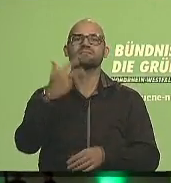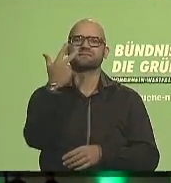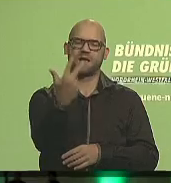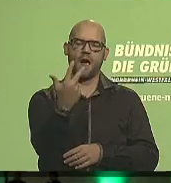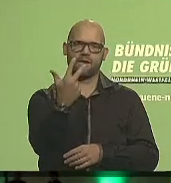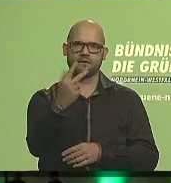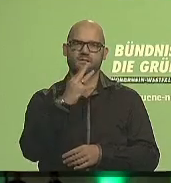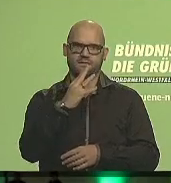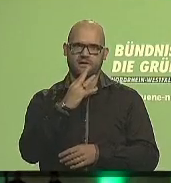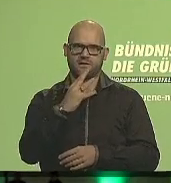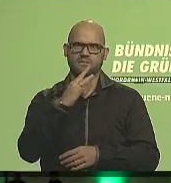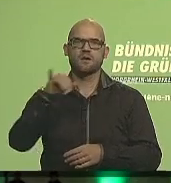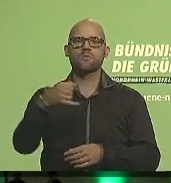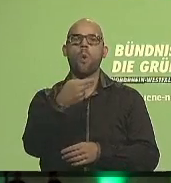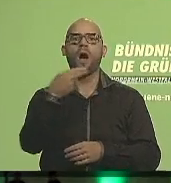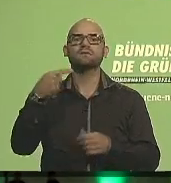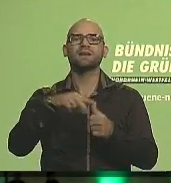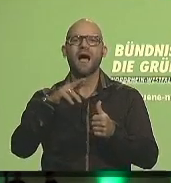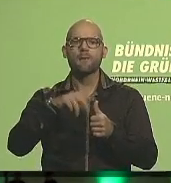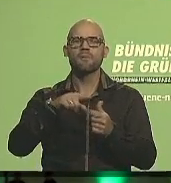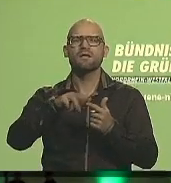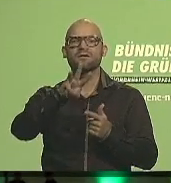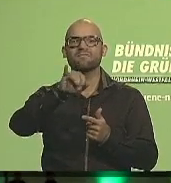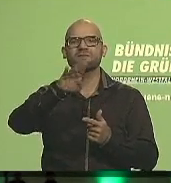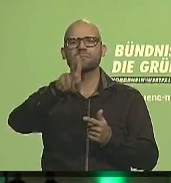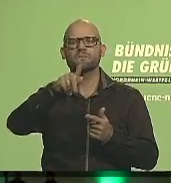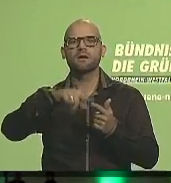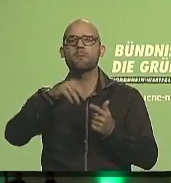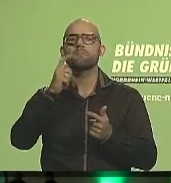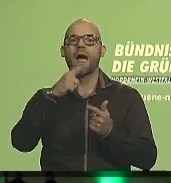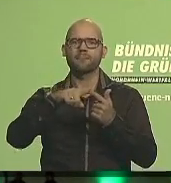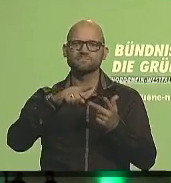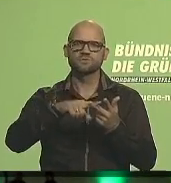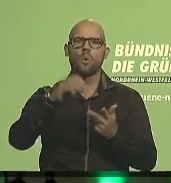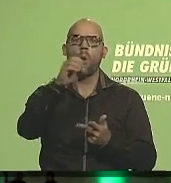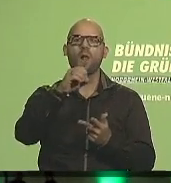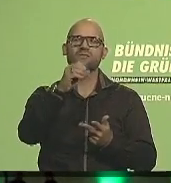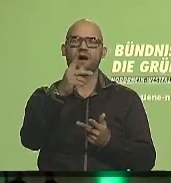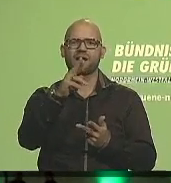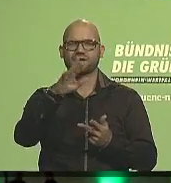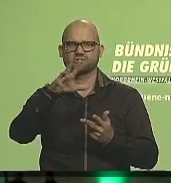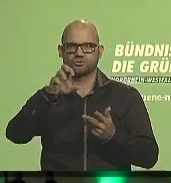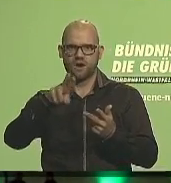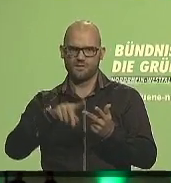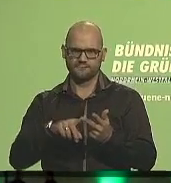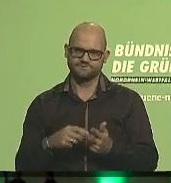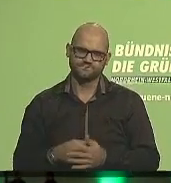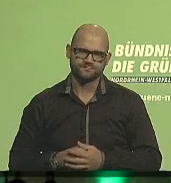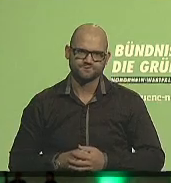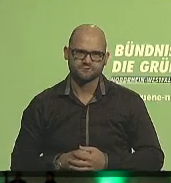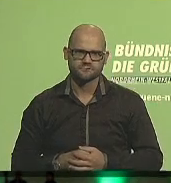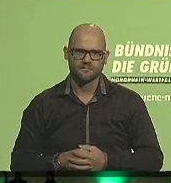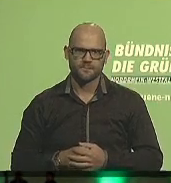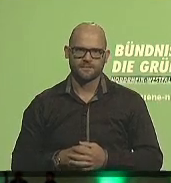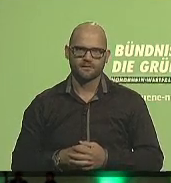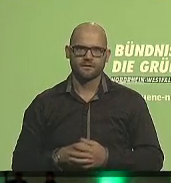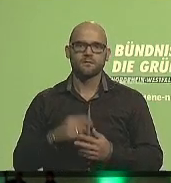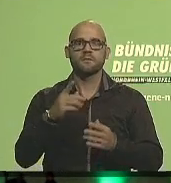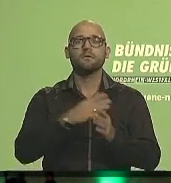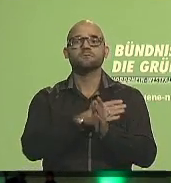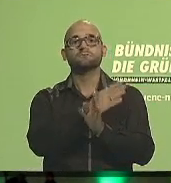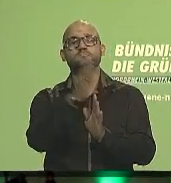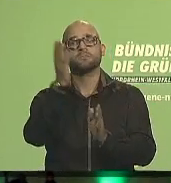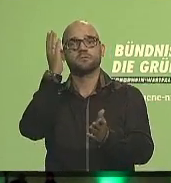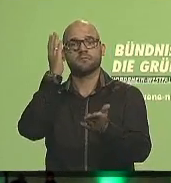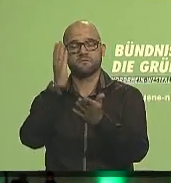3 gesetzte Redebeiträge von Johannes Remmel, Wiebke Brems und Oliver Krischer. Dann haben wir zum Abschluss der